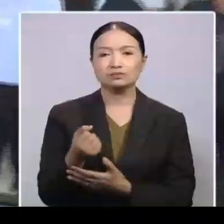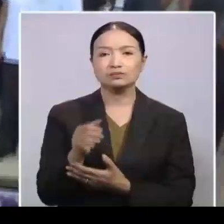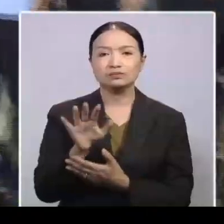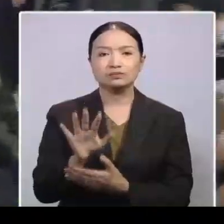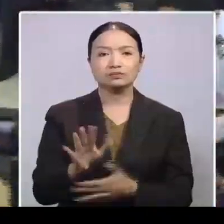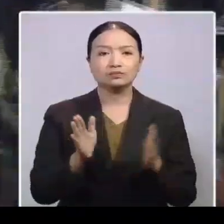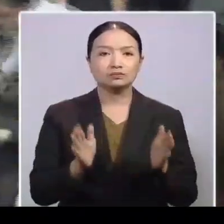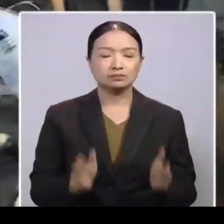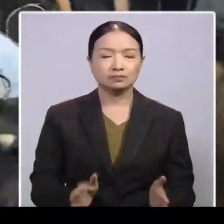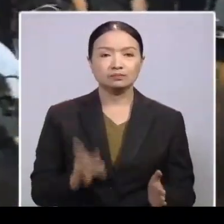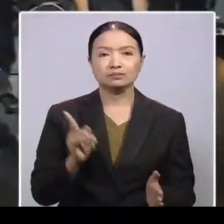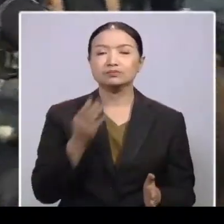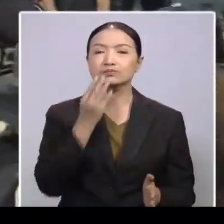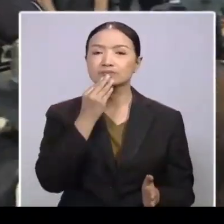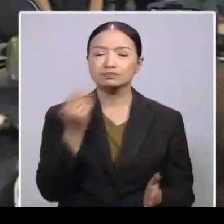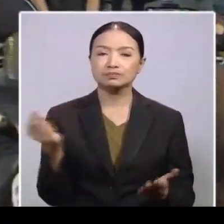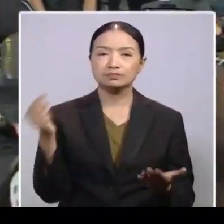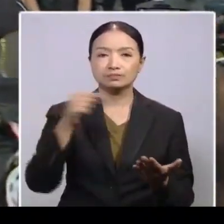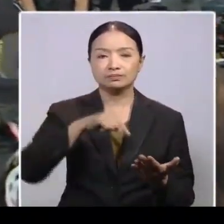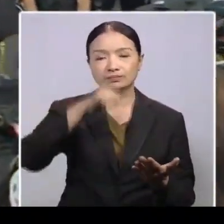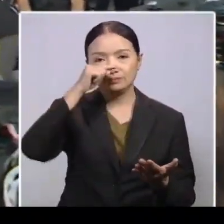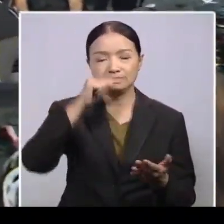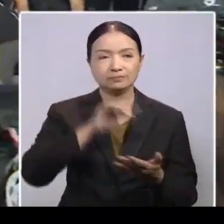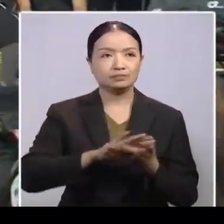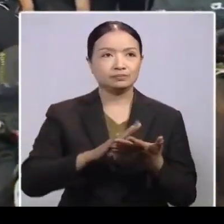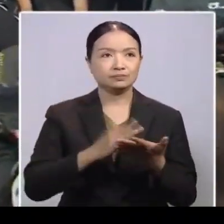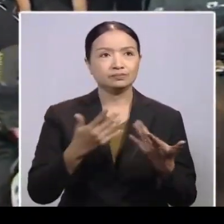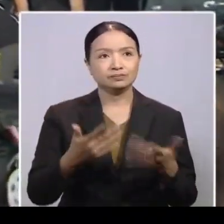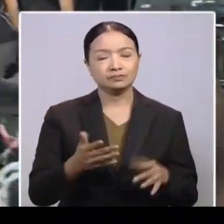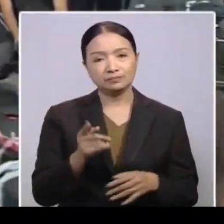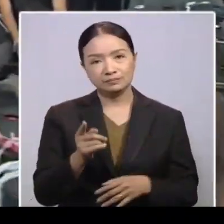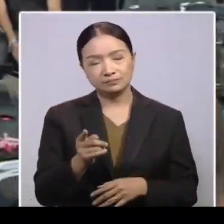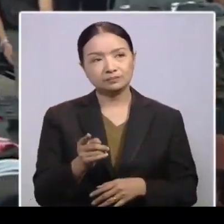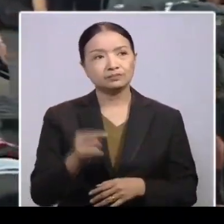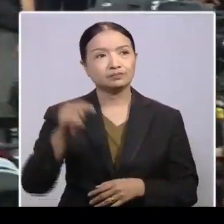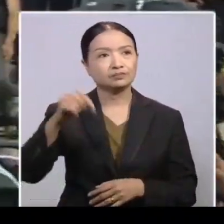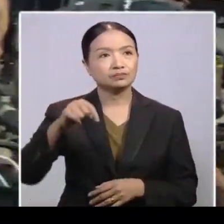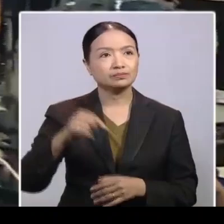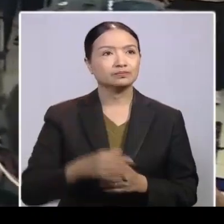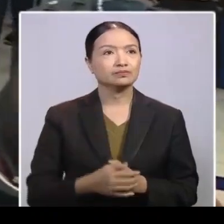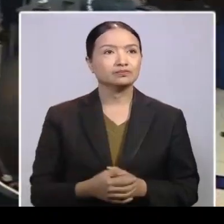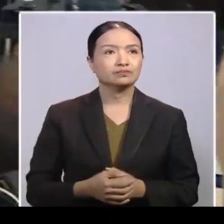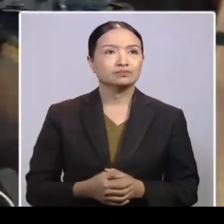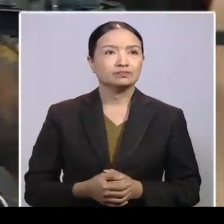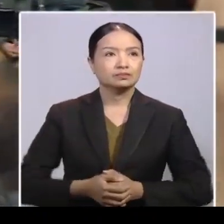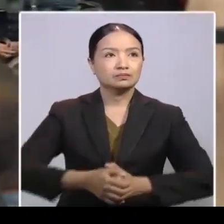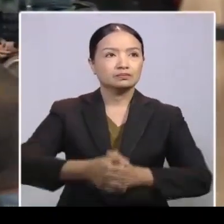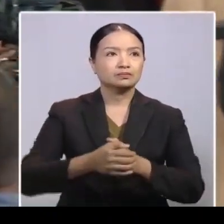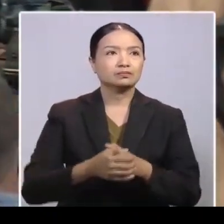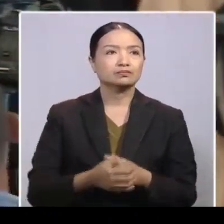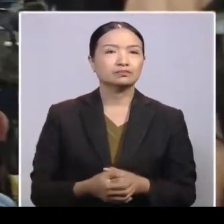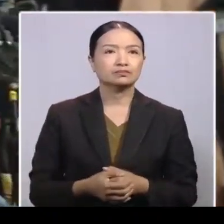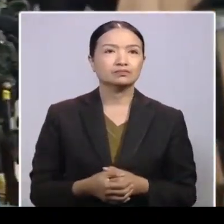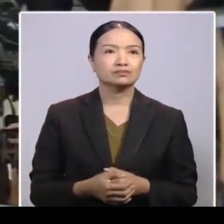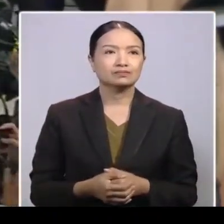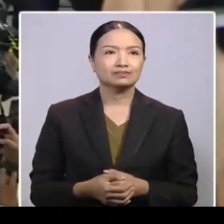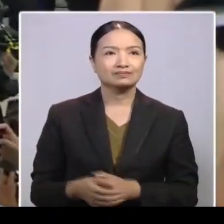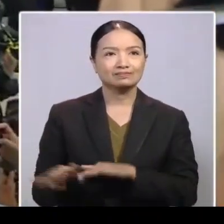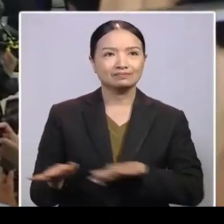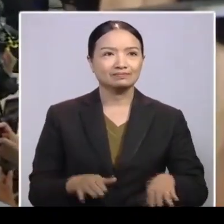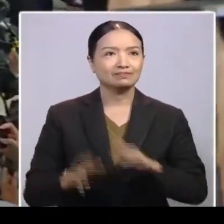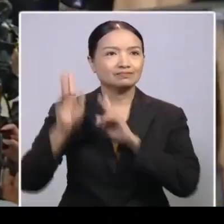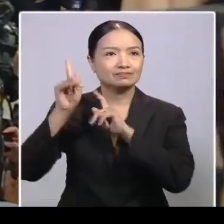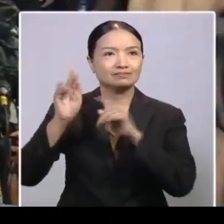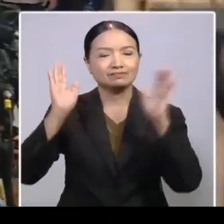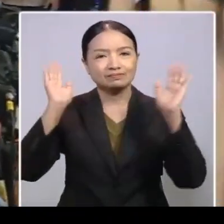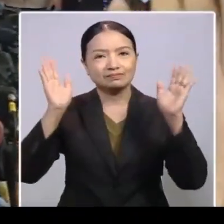มาจากอิสราเอลตอนนี้มาอยู่ที่บริเวณจุดที่ทางการท่าอากาศยานสุวรรณภูมิเตรียมแถลงข่า